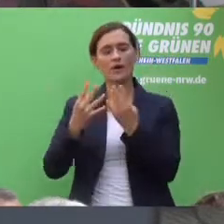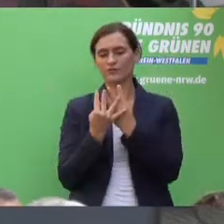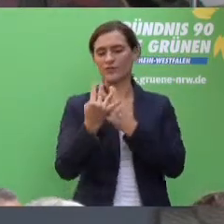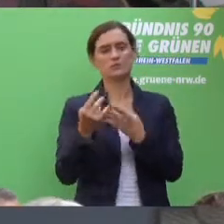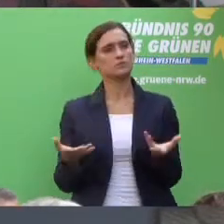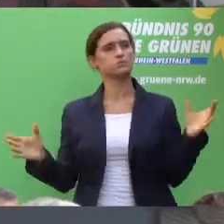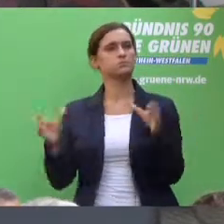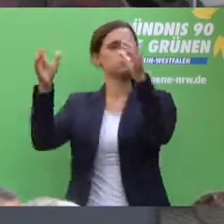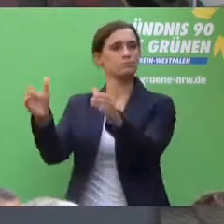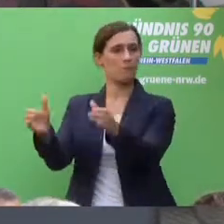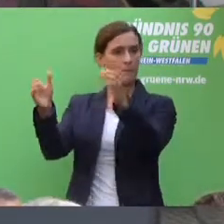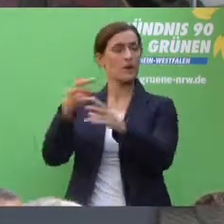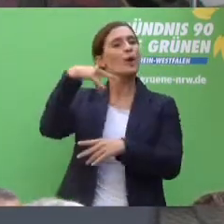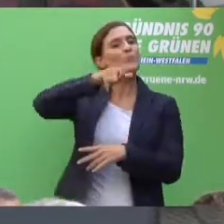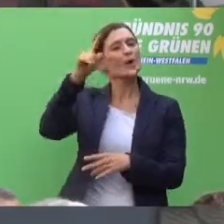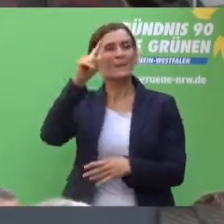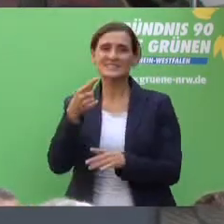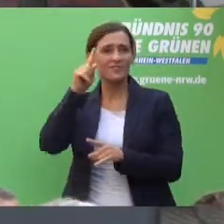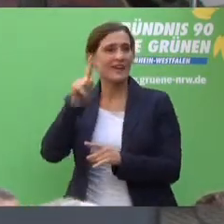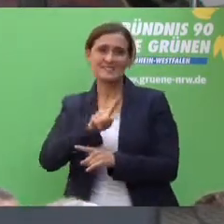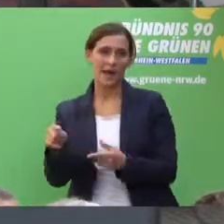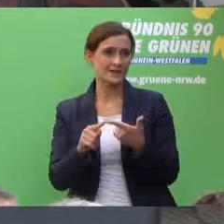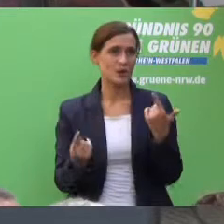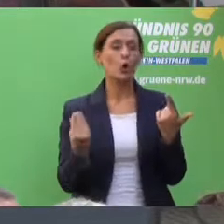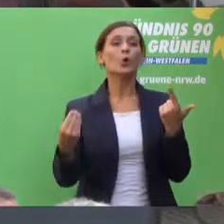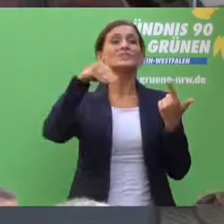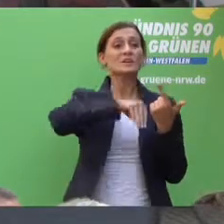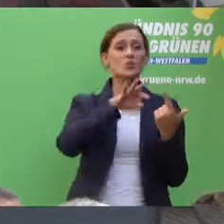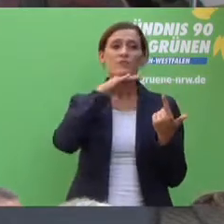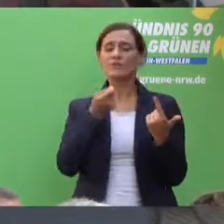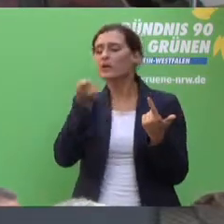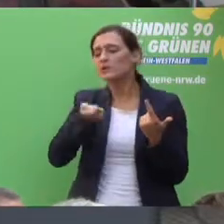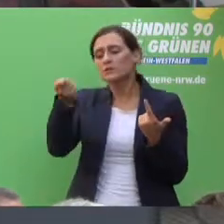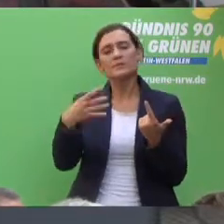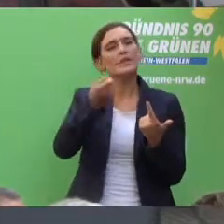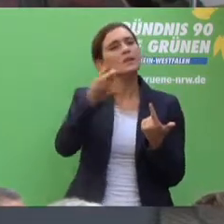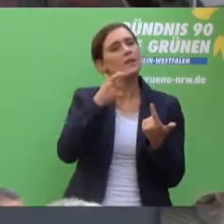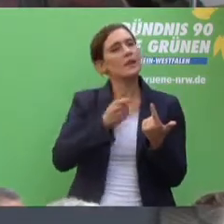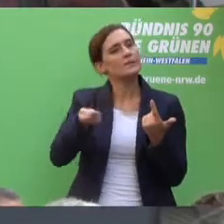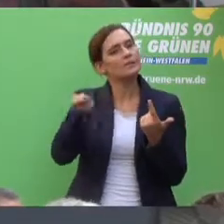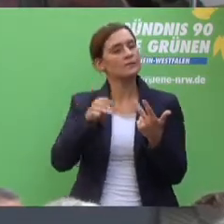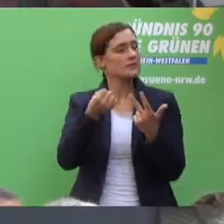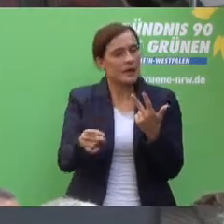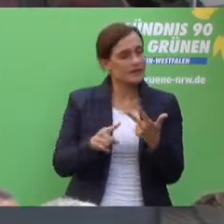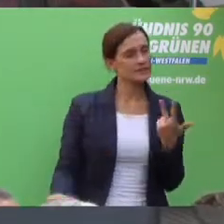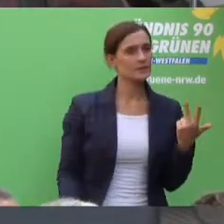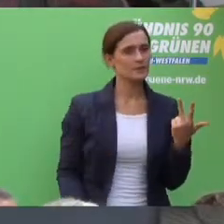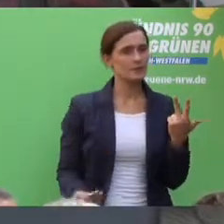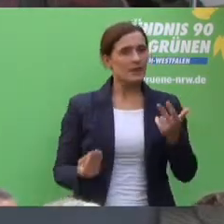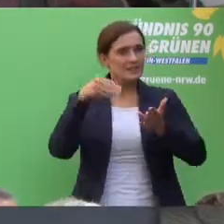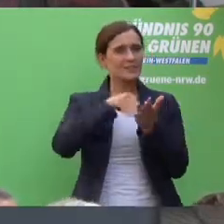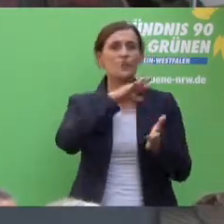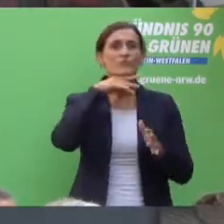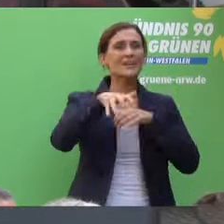darf. Und wir wollen den Drogenhandel im Stall verbieten. Tierärzte können nicht ihr Einkommen dadurch maximieren, dass sie möglichst